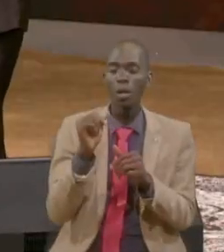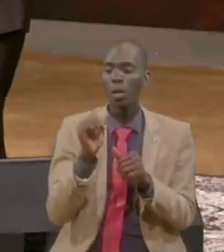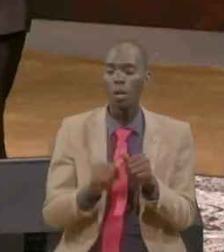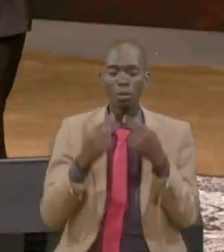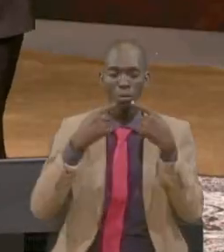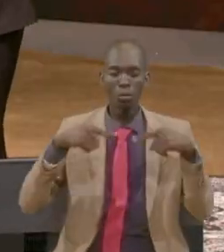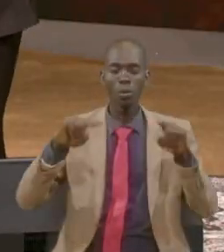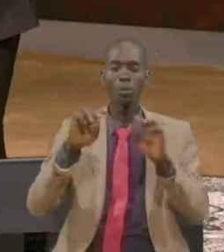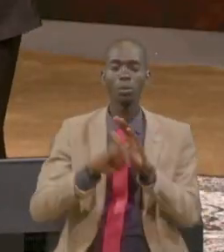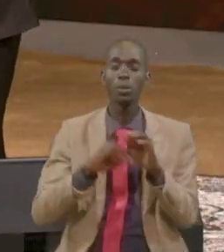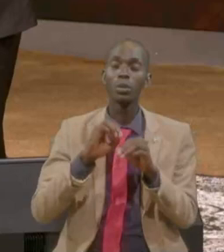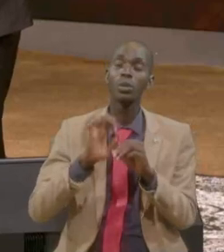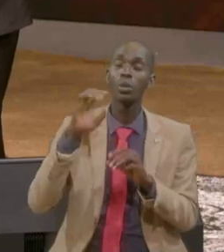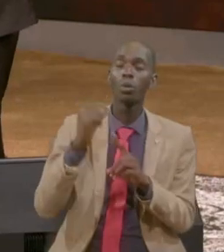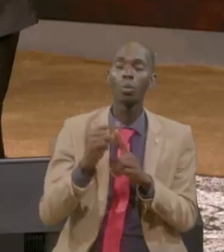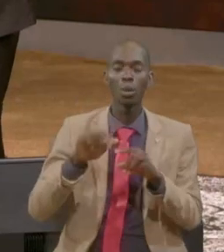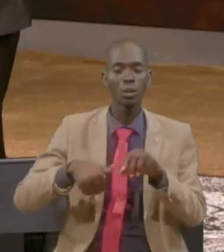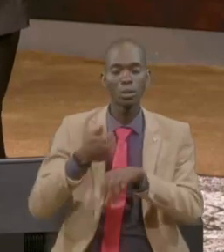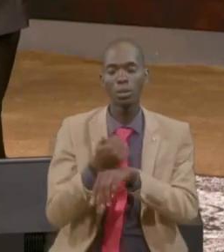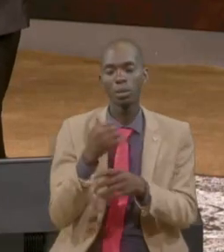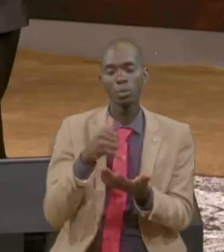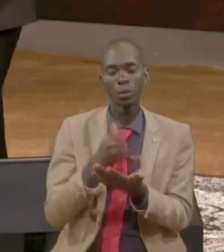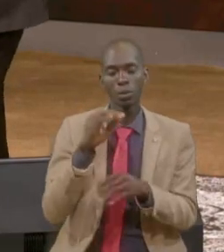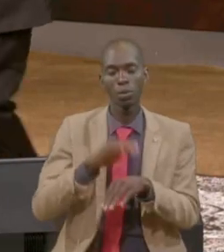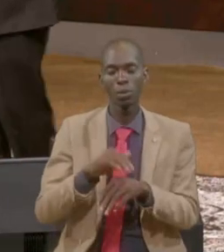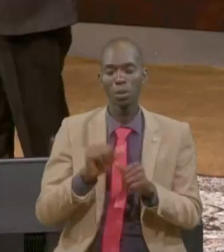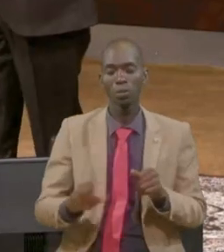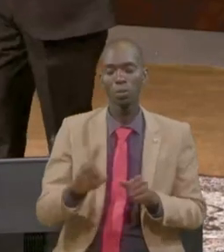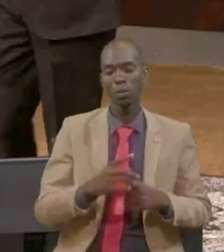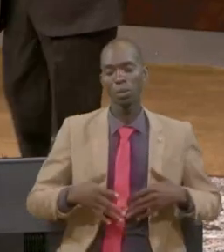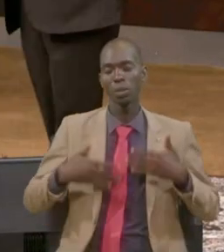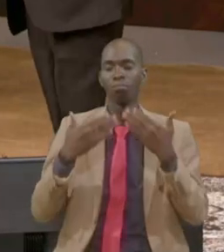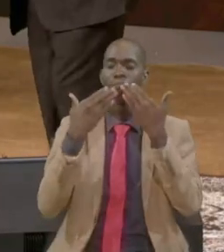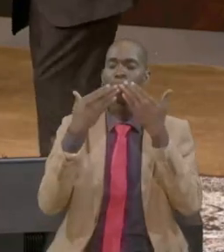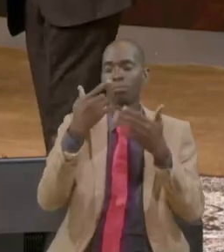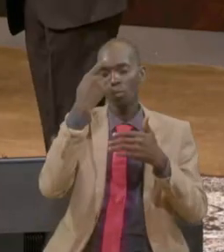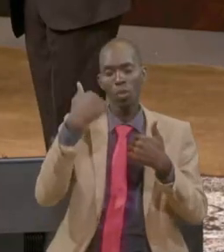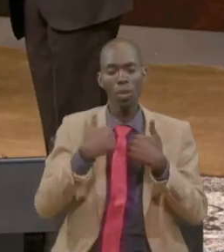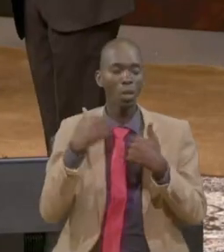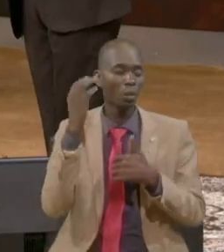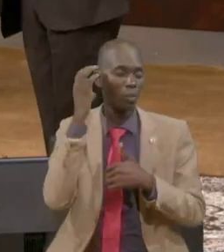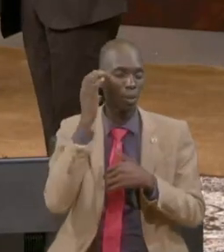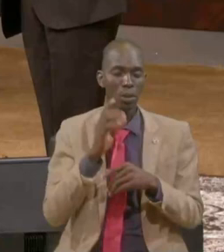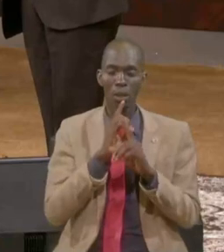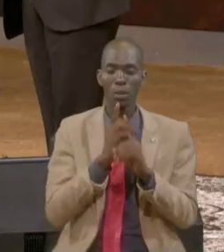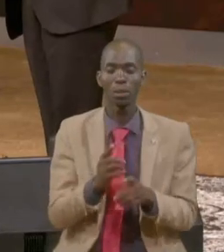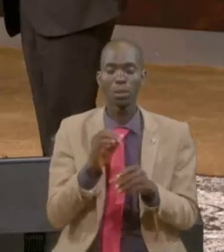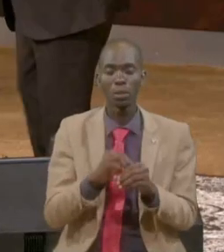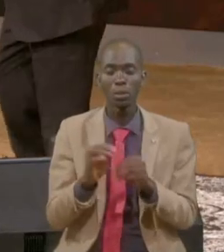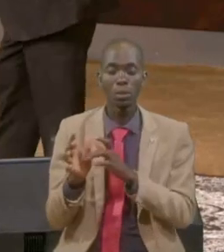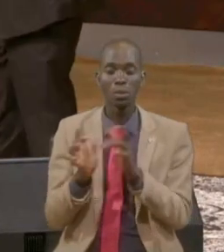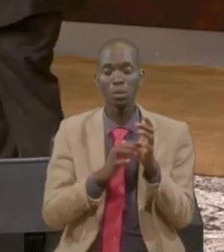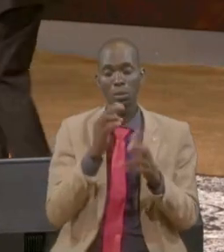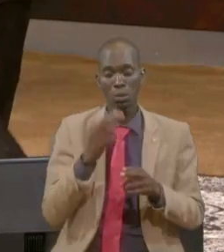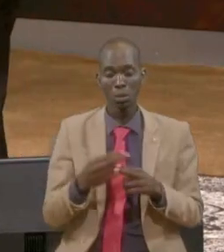de ta parole, chaque proclamation de la parole, confirme cela dans chaque vie. Merci parce que nous savons que tu es exaucé. Au